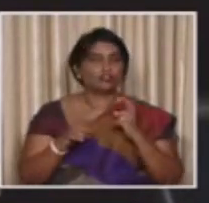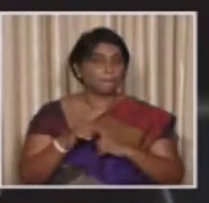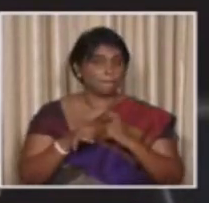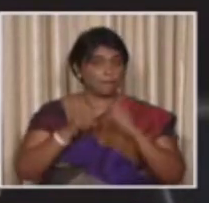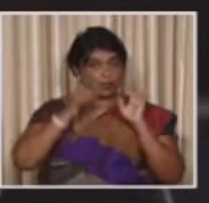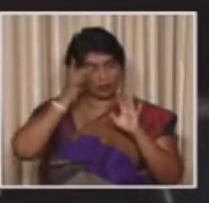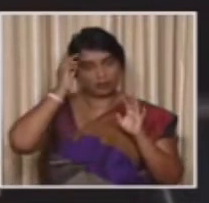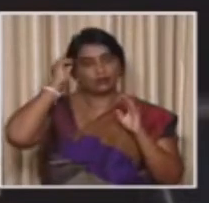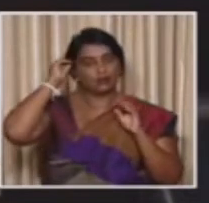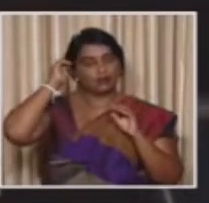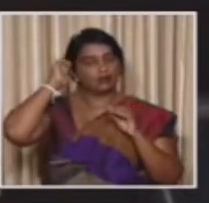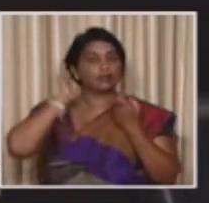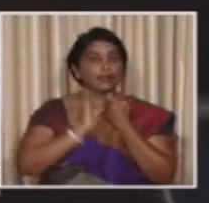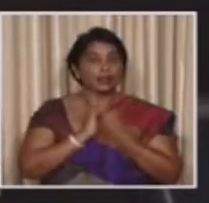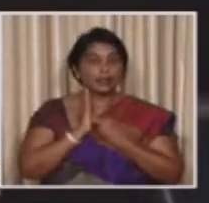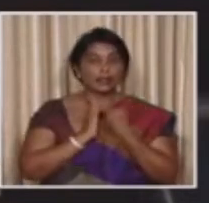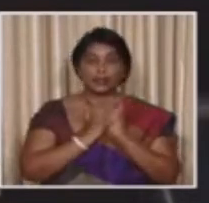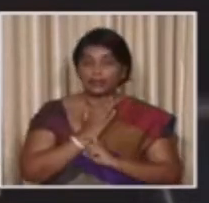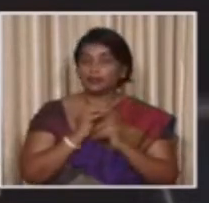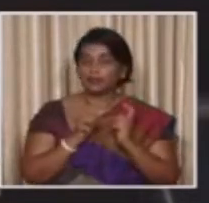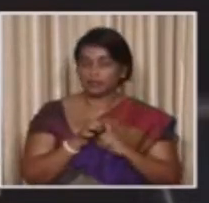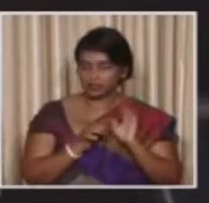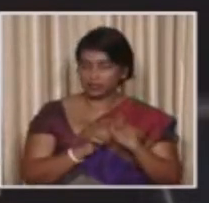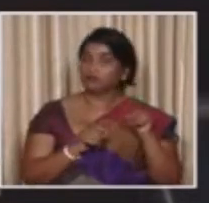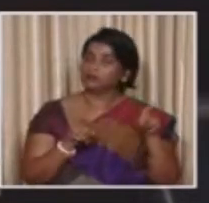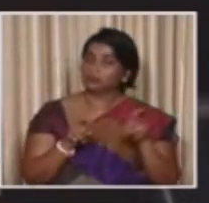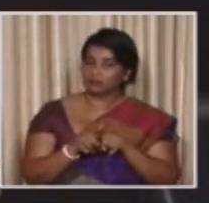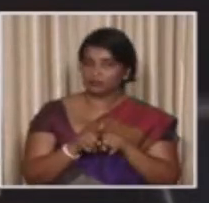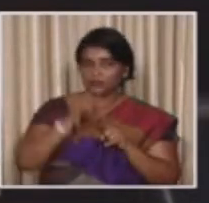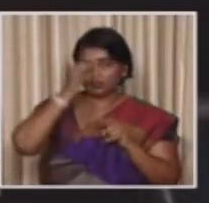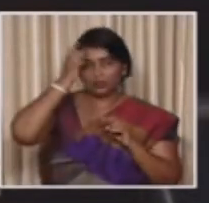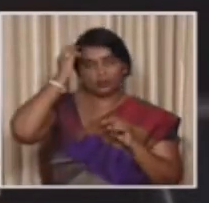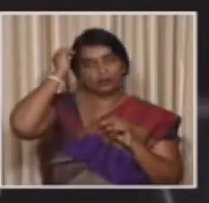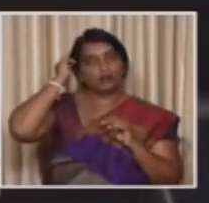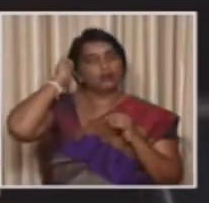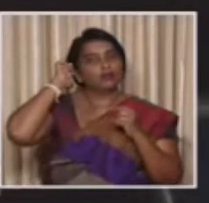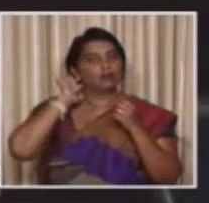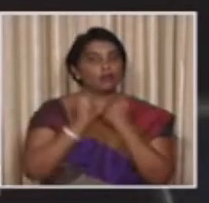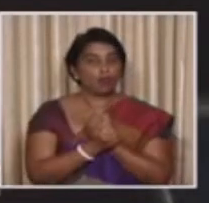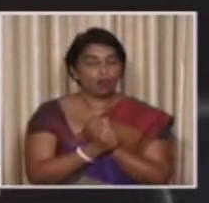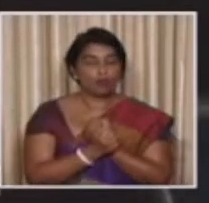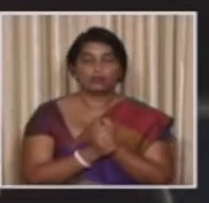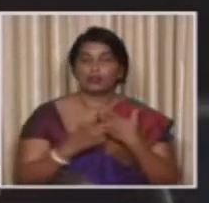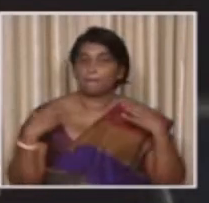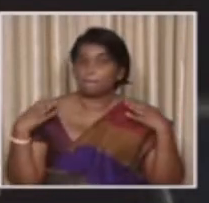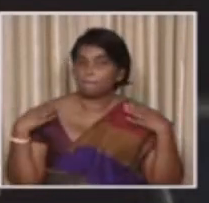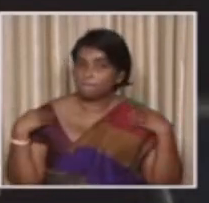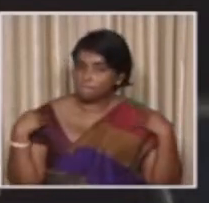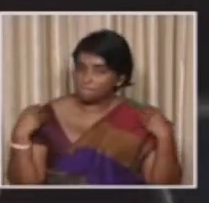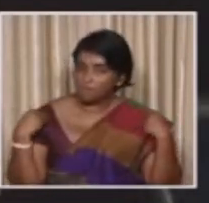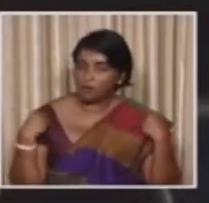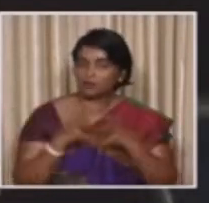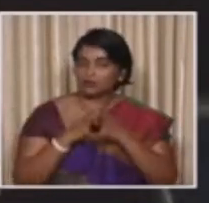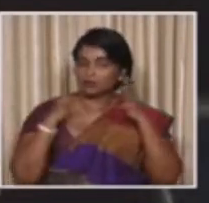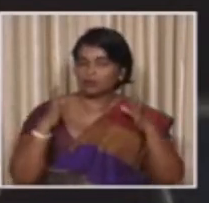තියෙනවා. රෙගුලේෂන්ස් වල ප්‍රශ්නයක් තියෙනවා. ඒ වගේම පොලිසියේ භෞතික පහසුකම් වල